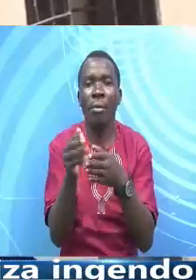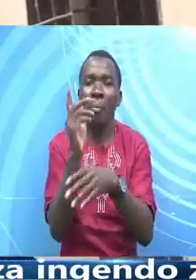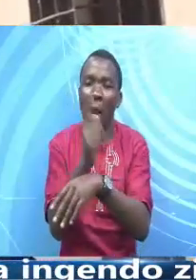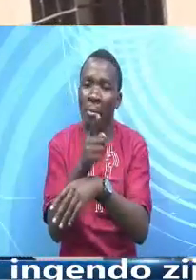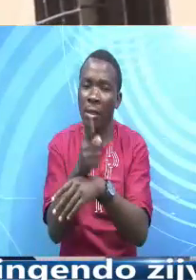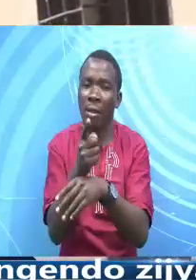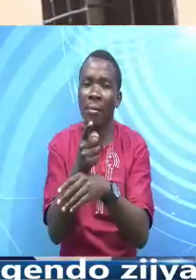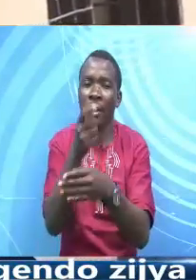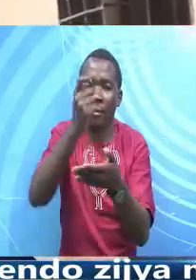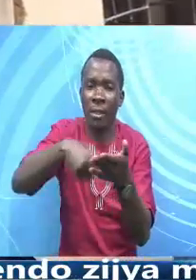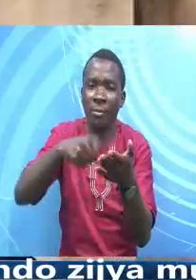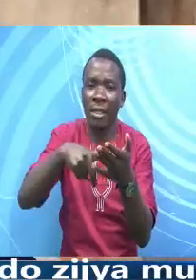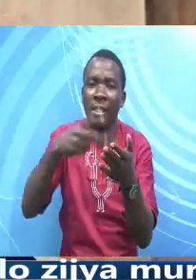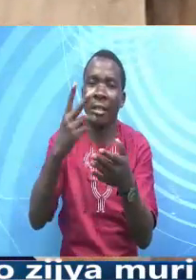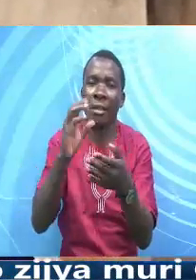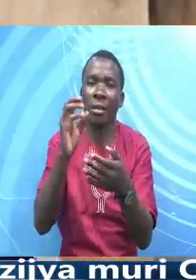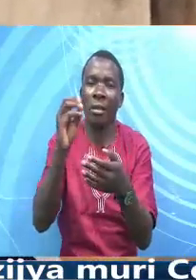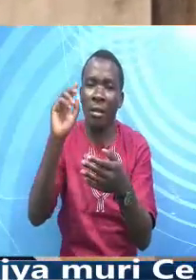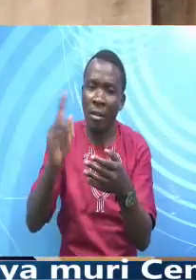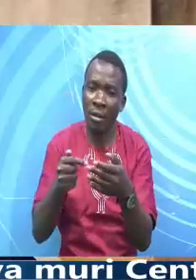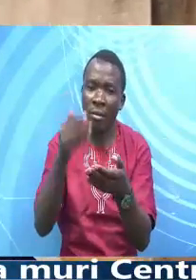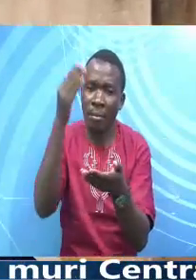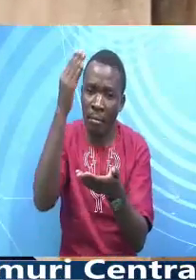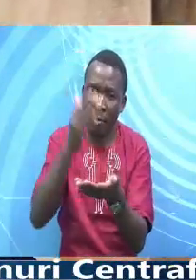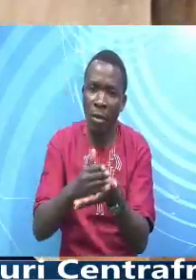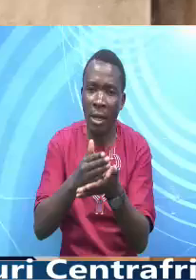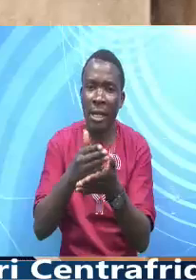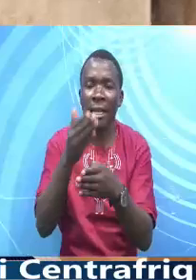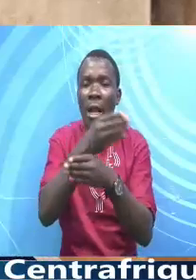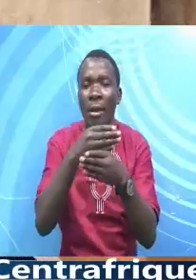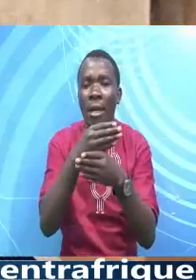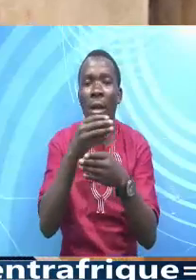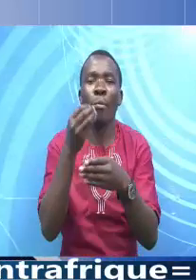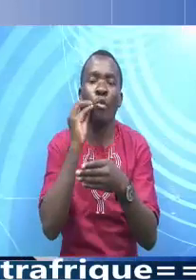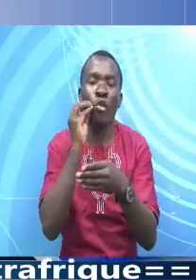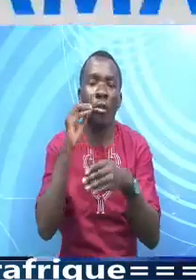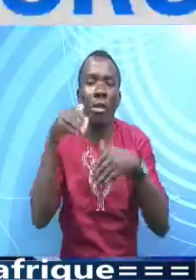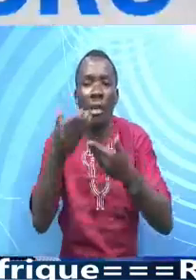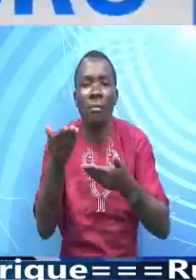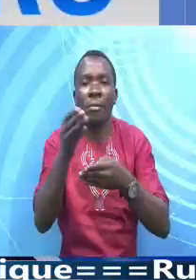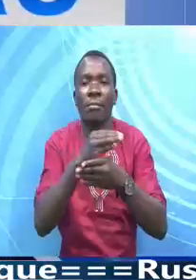n'2,200,000 bamubuza kugira ibagiro iwe mu rugo, ndetse no kugira mu rugo w'iguriro ricururizwamo inyama.